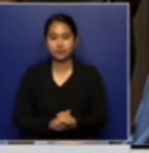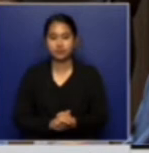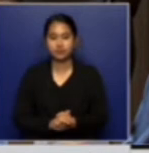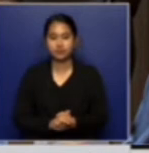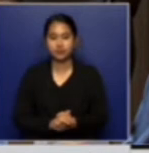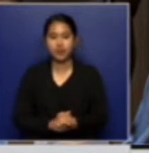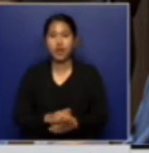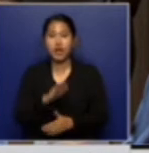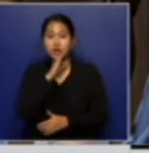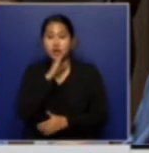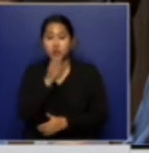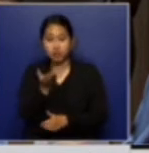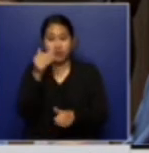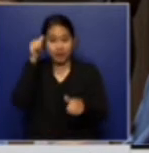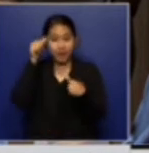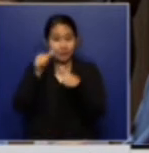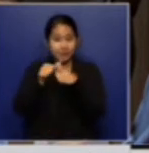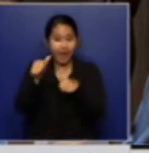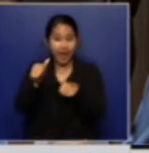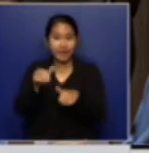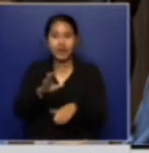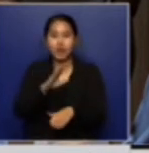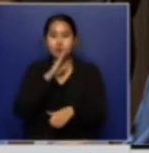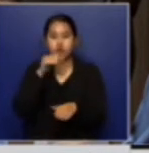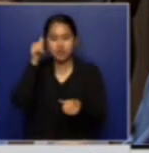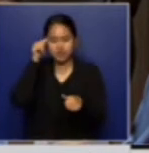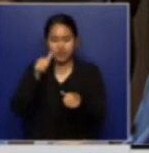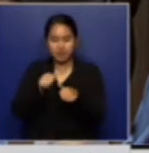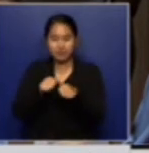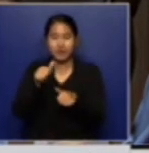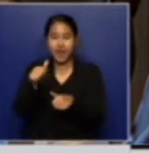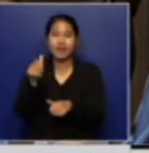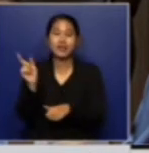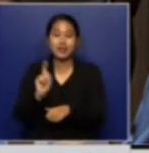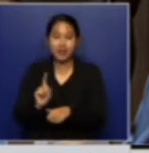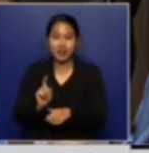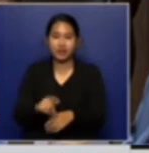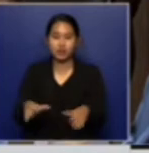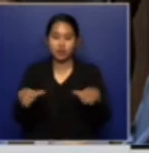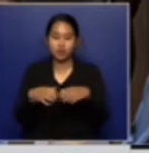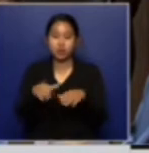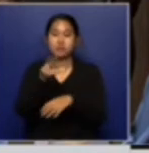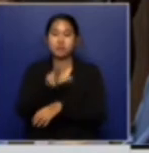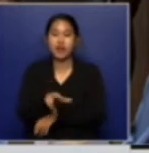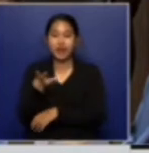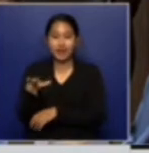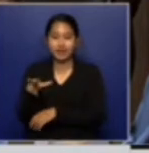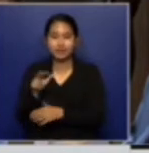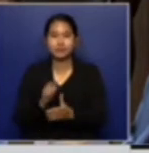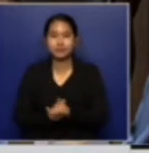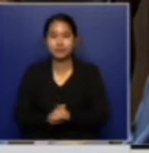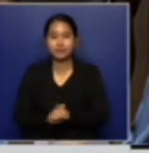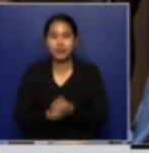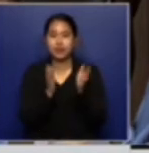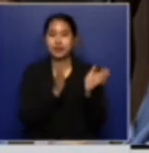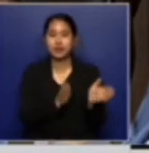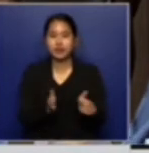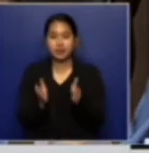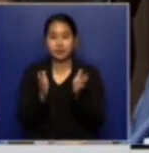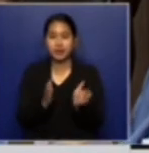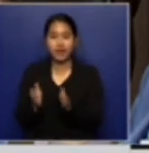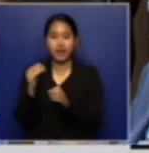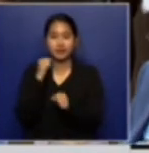ถ้าท่านจำได้ท่านคงจะจำได้ว่าพรรคเพื่อไทยเนี่ยได้ดำเนินการโดย